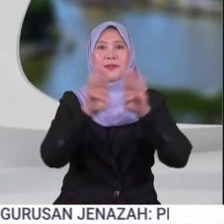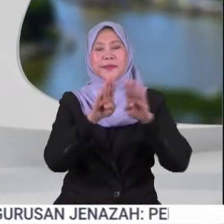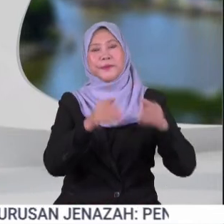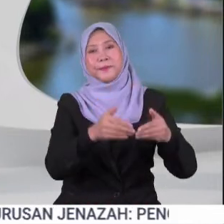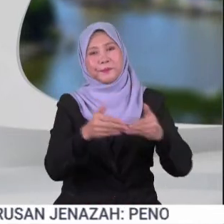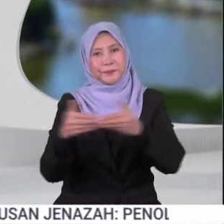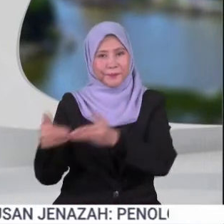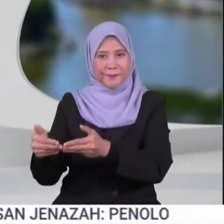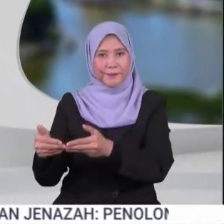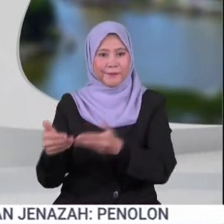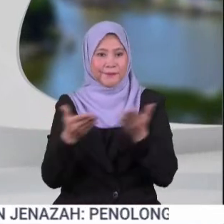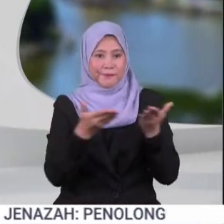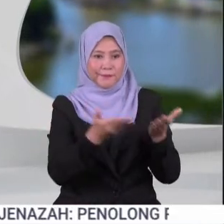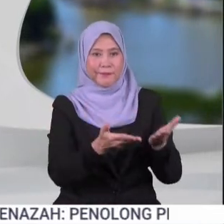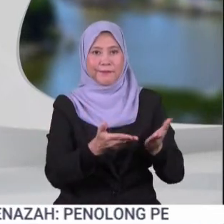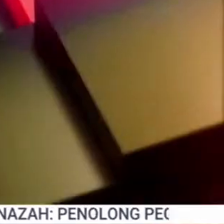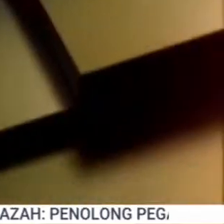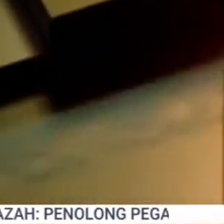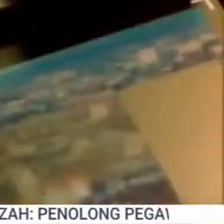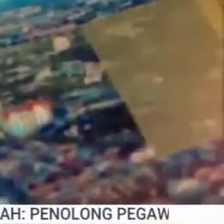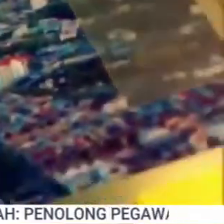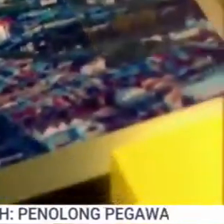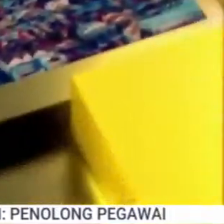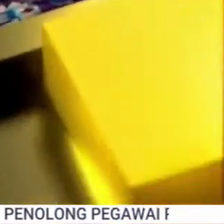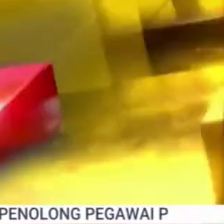seterusnya. Nurul, silakan.